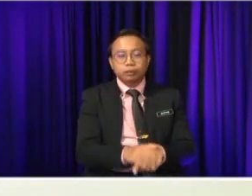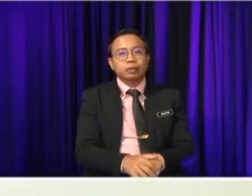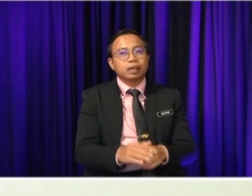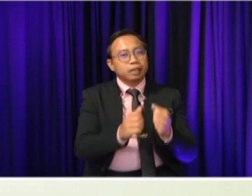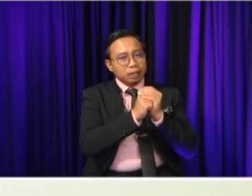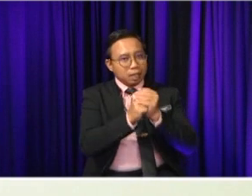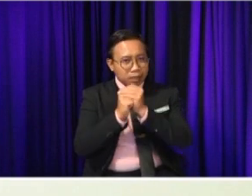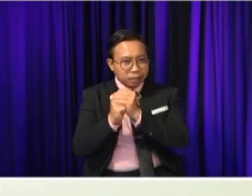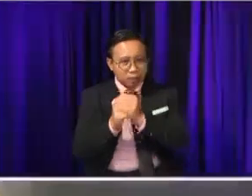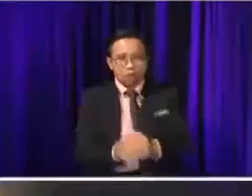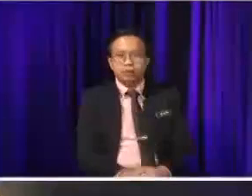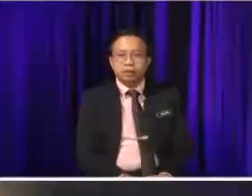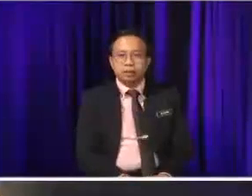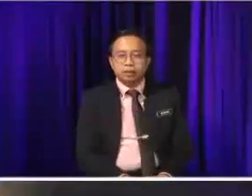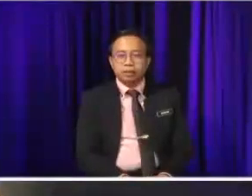kita